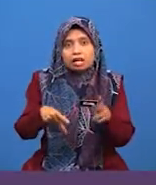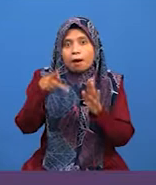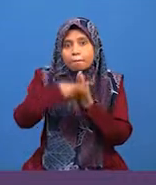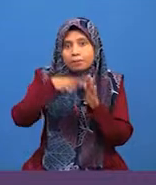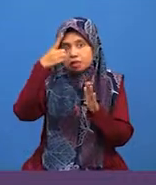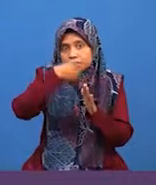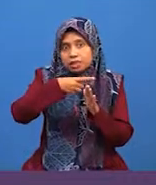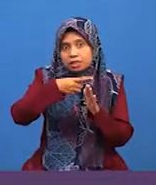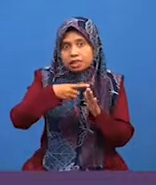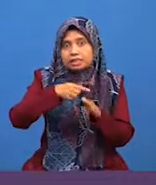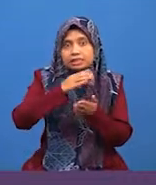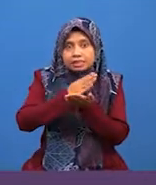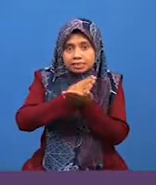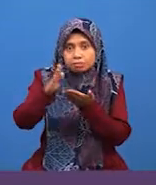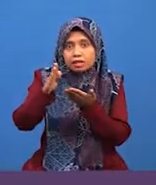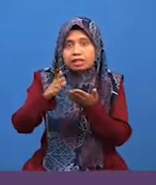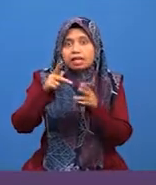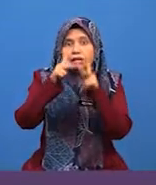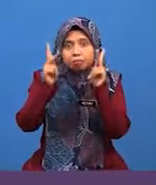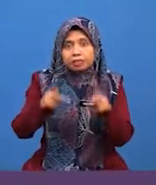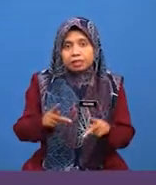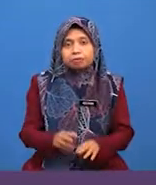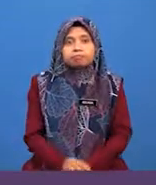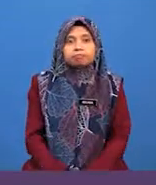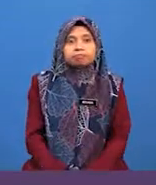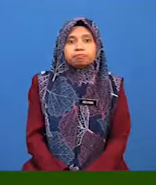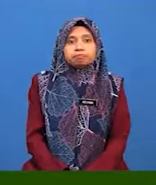perdepanan sebahagian predikat.